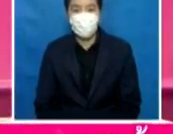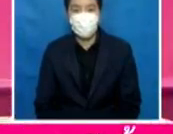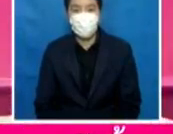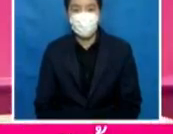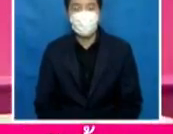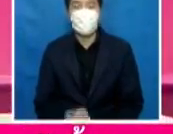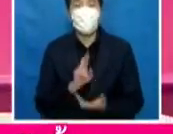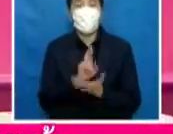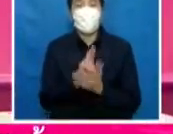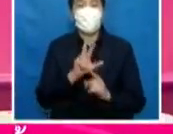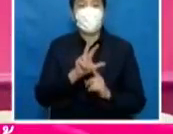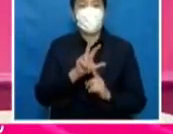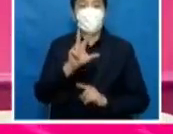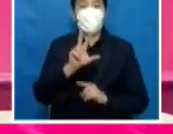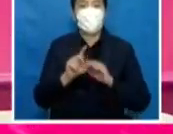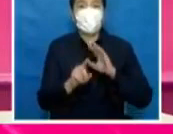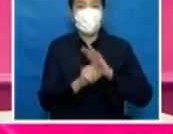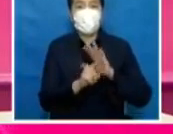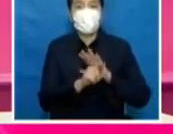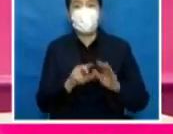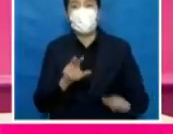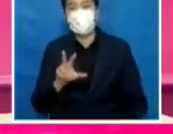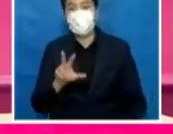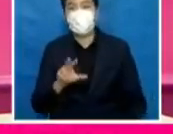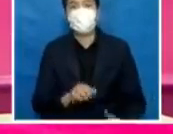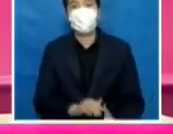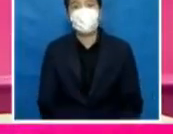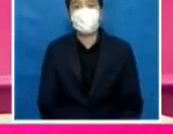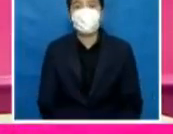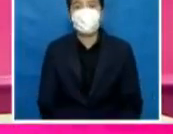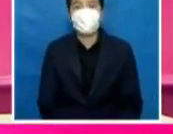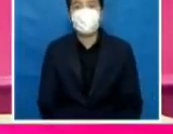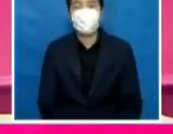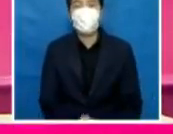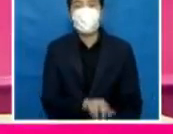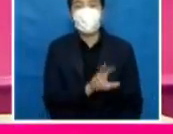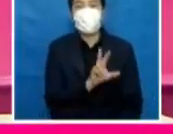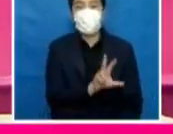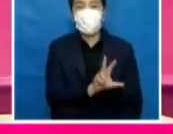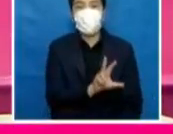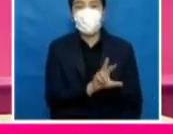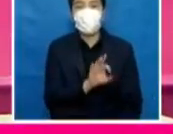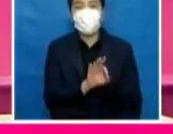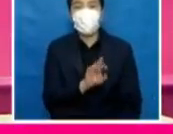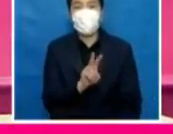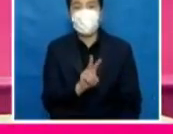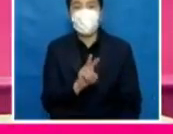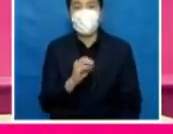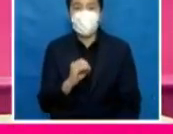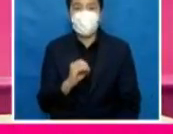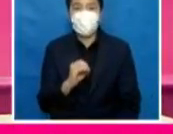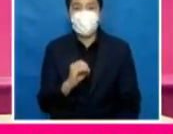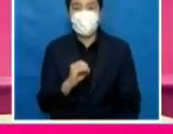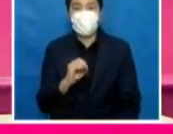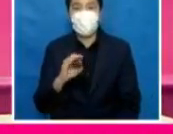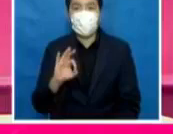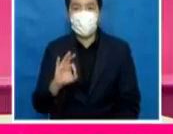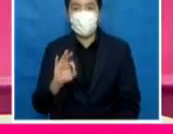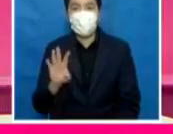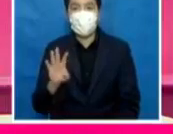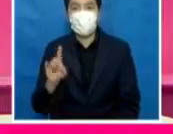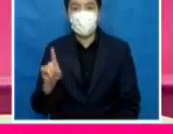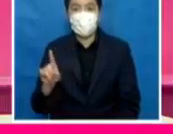อันดับที่3หมุนครั้งที่3เลขที่ออก3 920